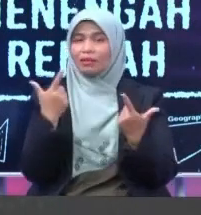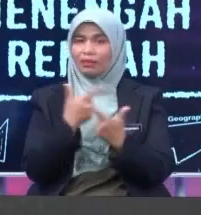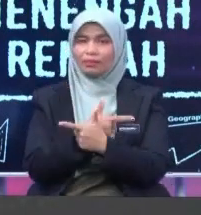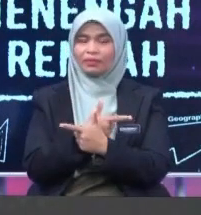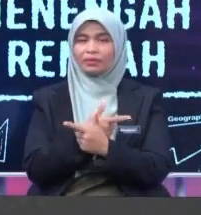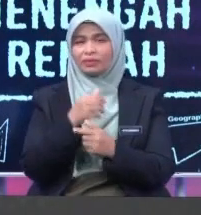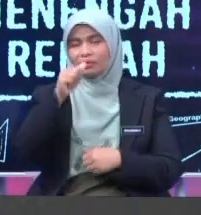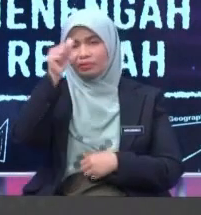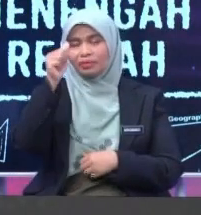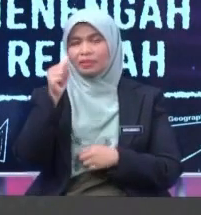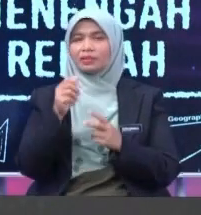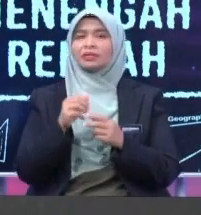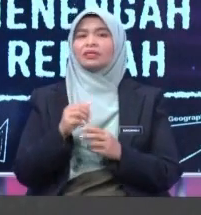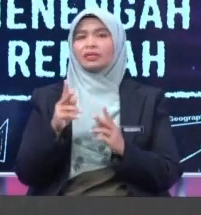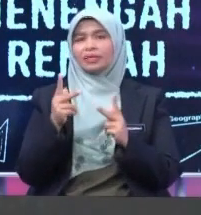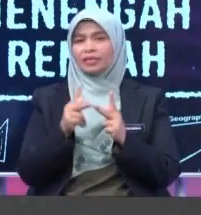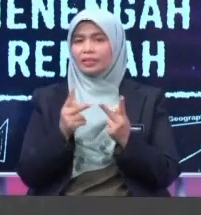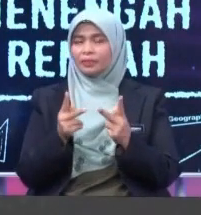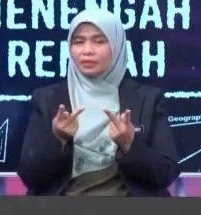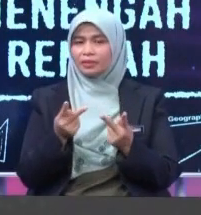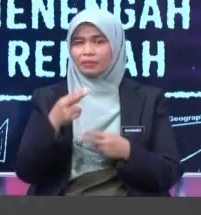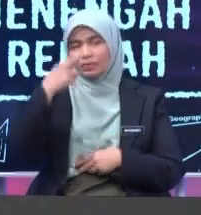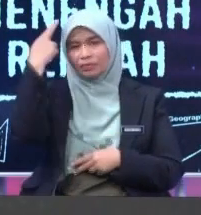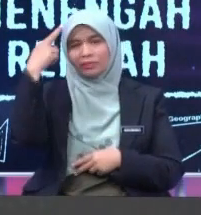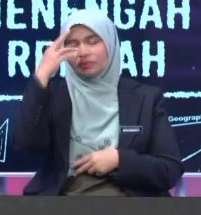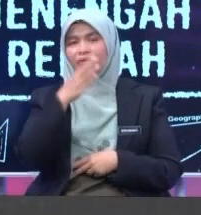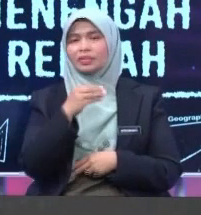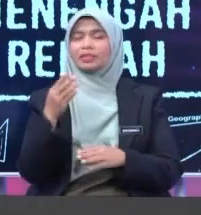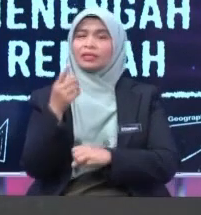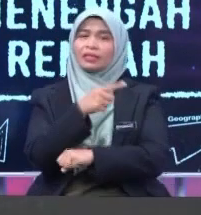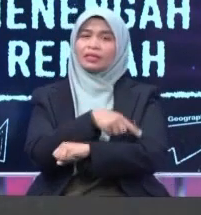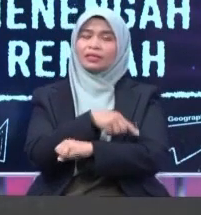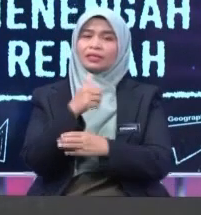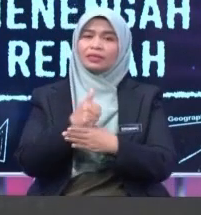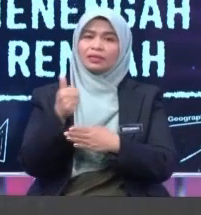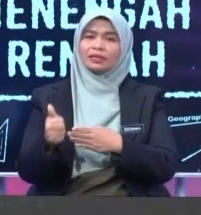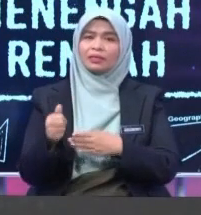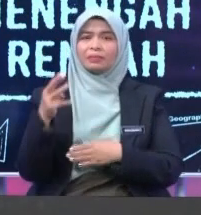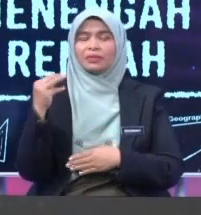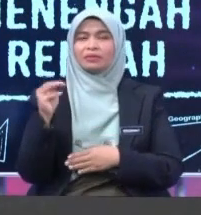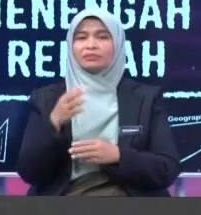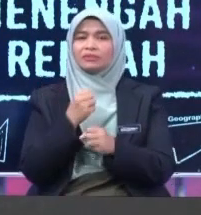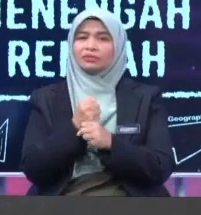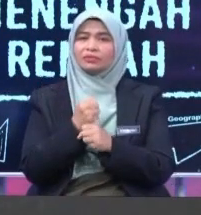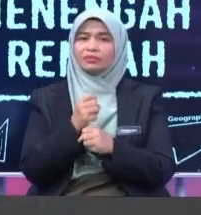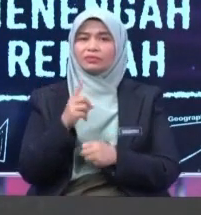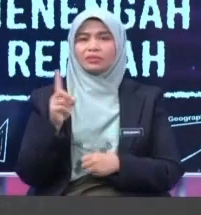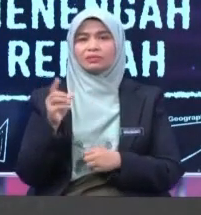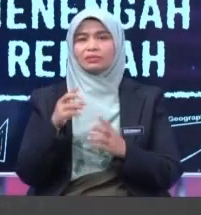malaikatnya, kitab-kitabnya, para Rasulnya dan hari kemudian, maka sesungguhnya dia telah sangat jauh